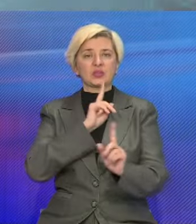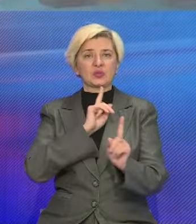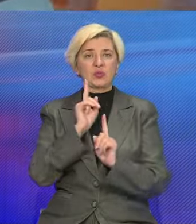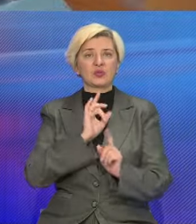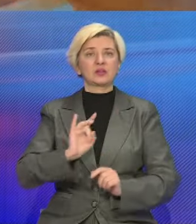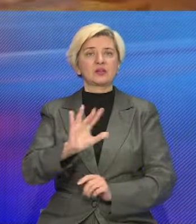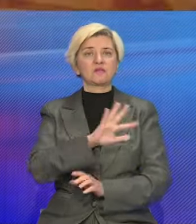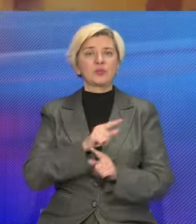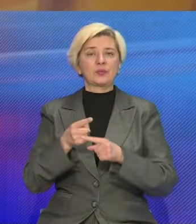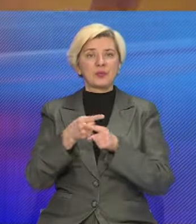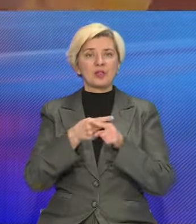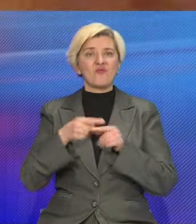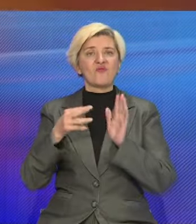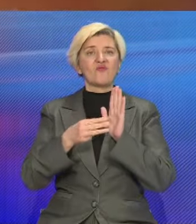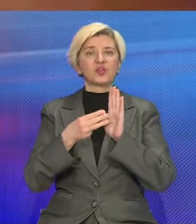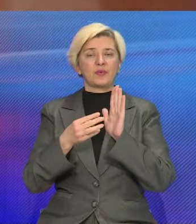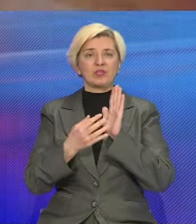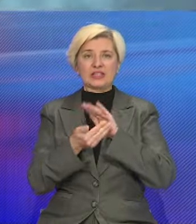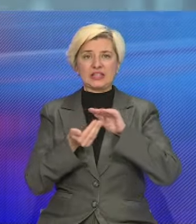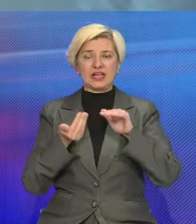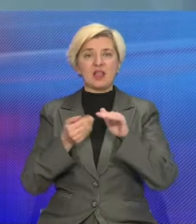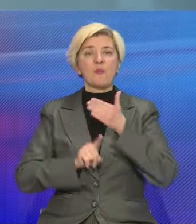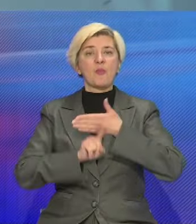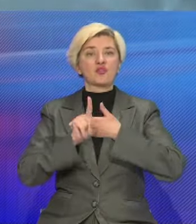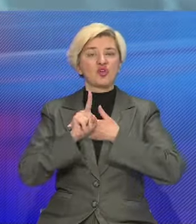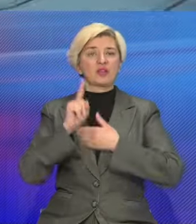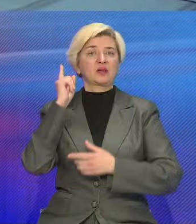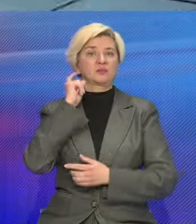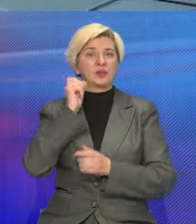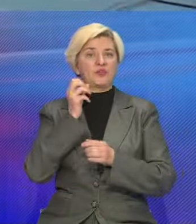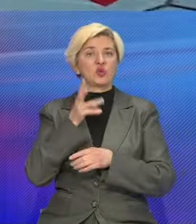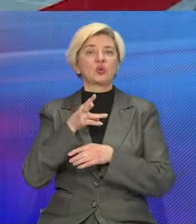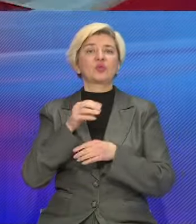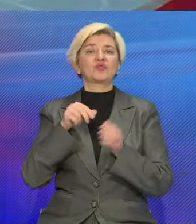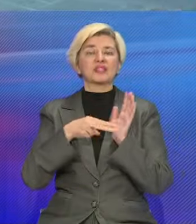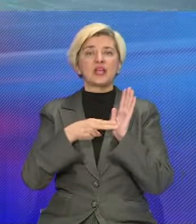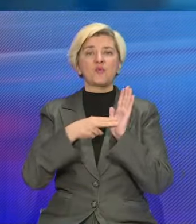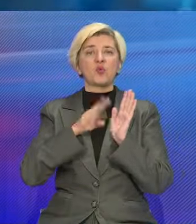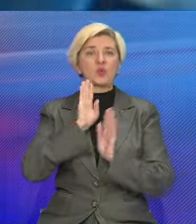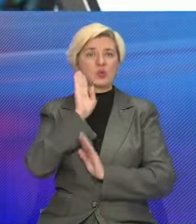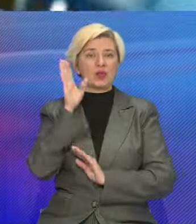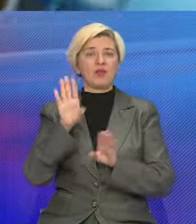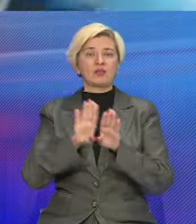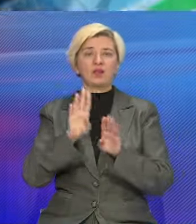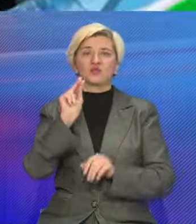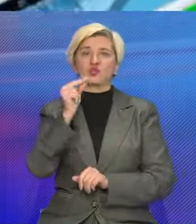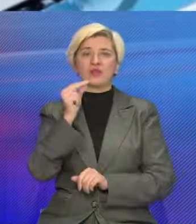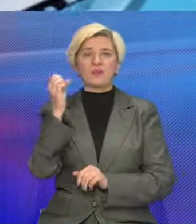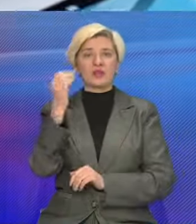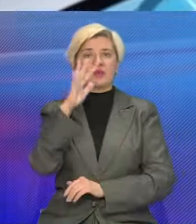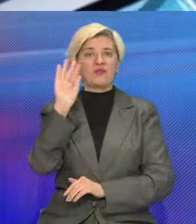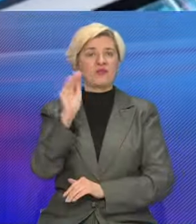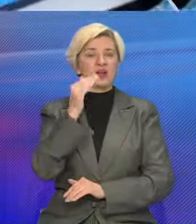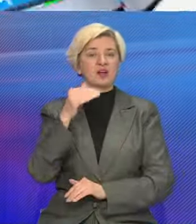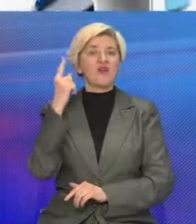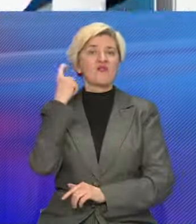Республіки Беларусь восьмого склікання. Початок ефіру у сім гадзін раніцы. Так, у гэты чатвер, 15 лютага, у